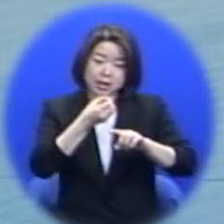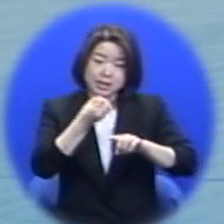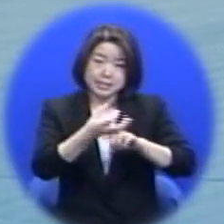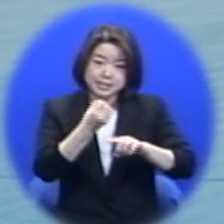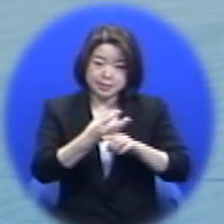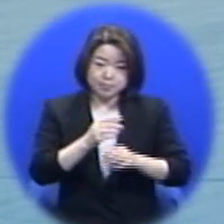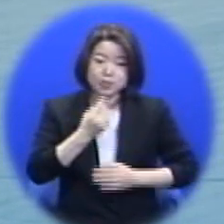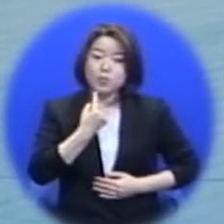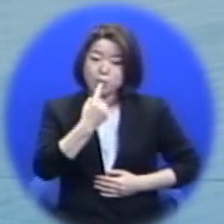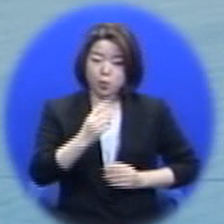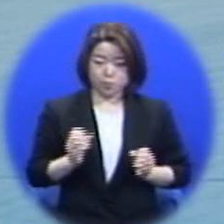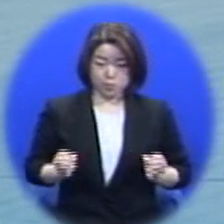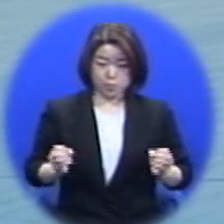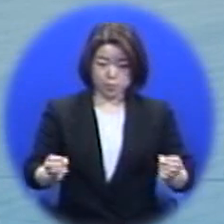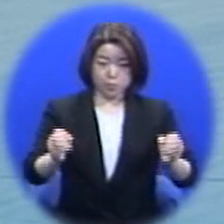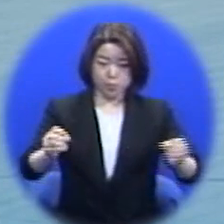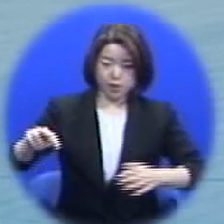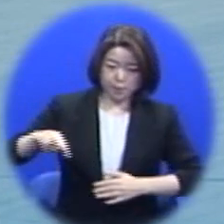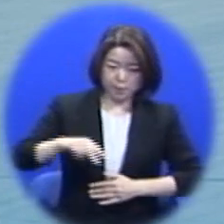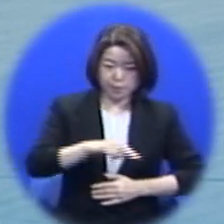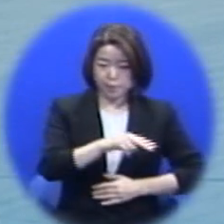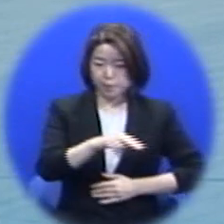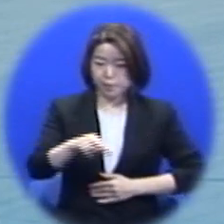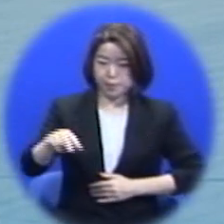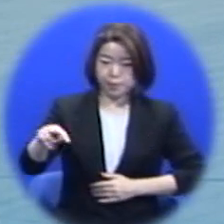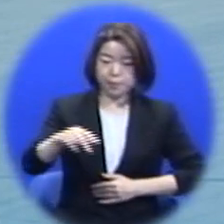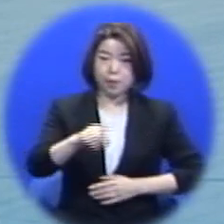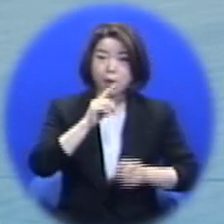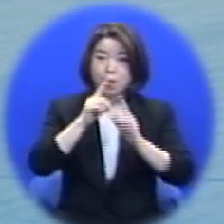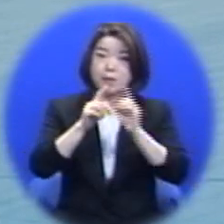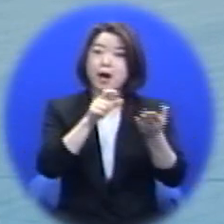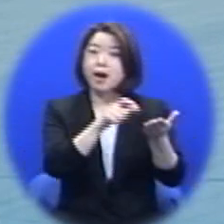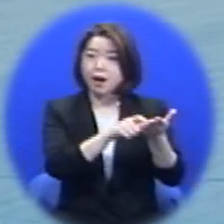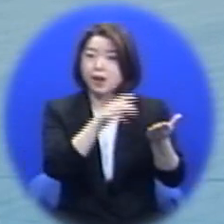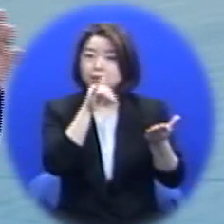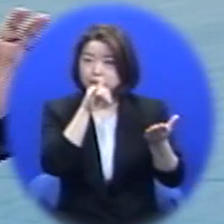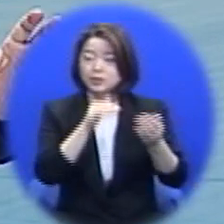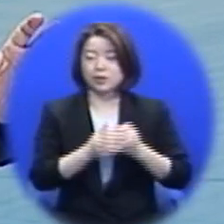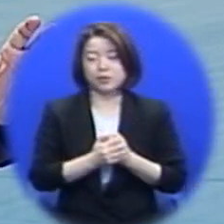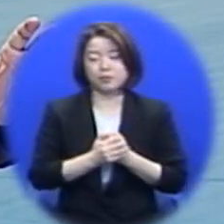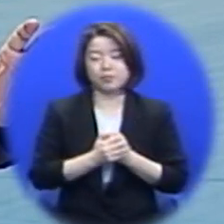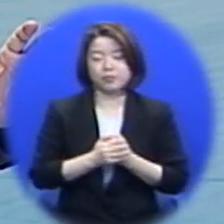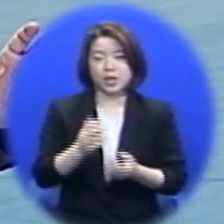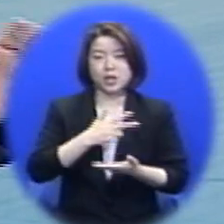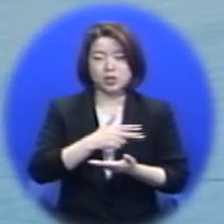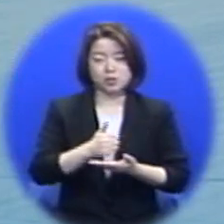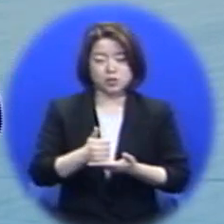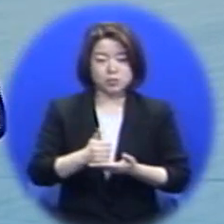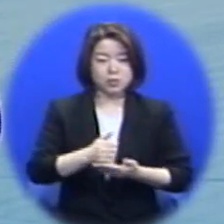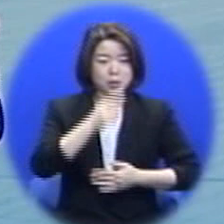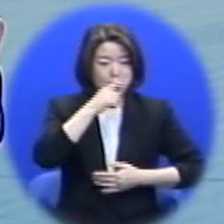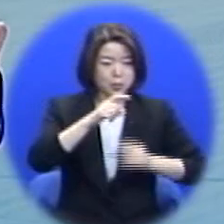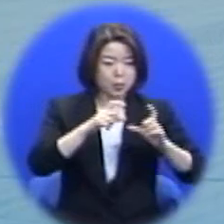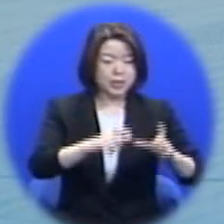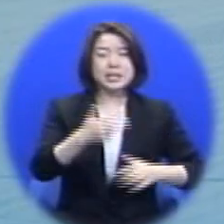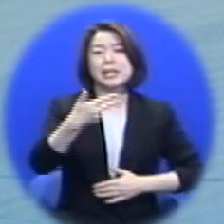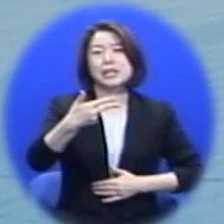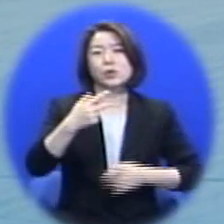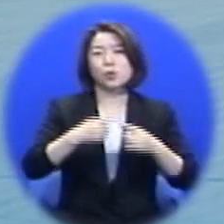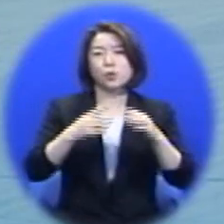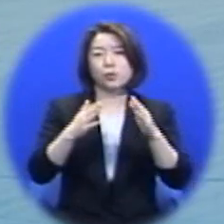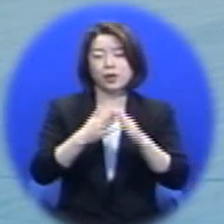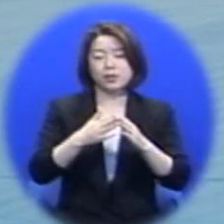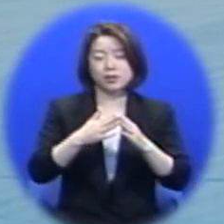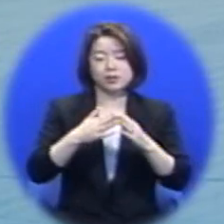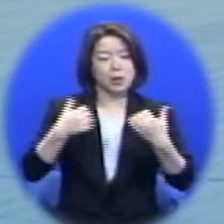말씀이 나옵니다. 예수님은 소아시아 일곱 교회를 포기하지 않으셨다, 떠나지 않으셨다 그런